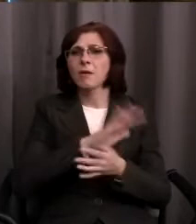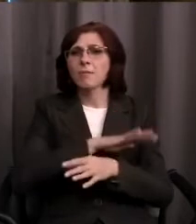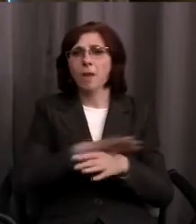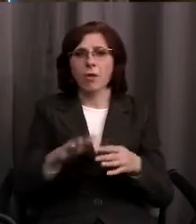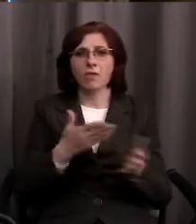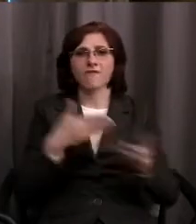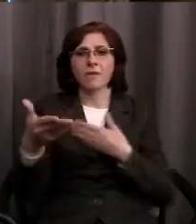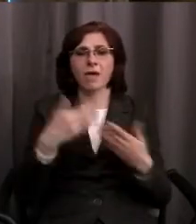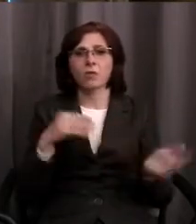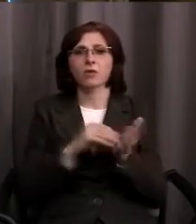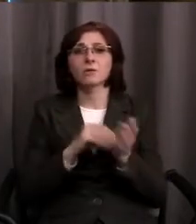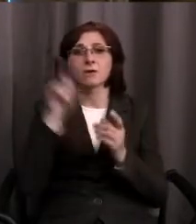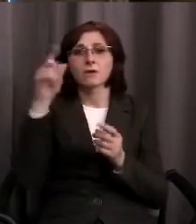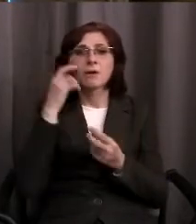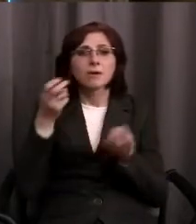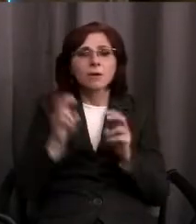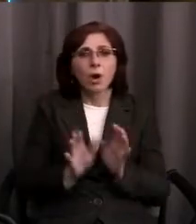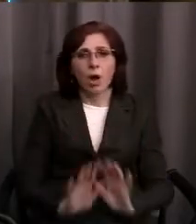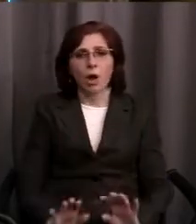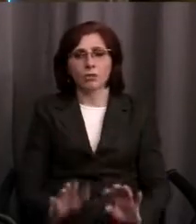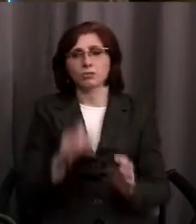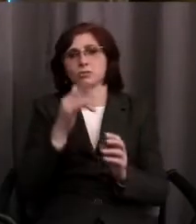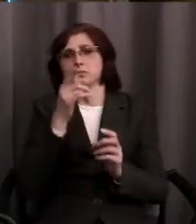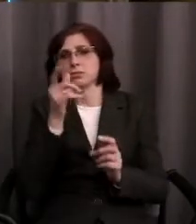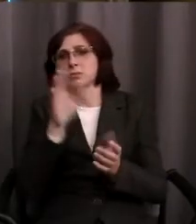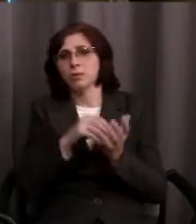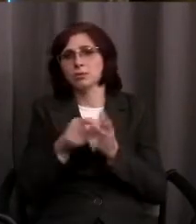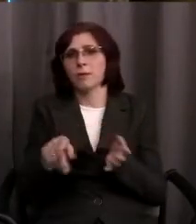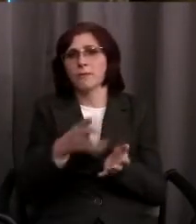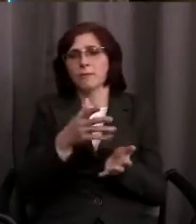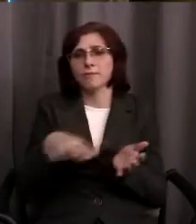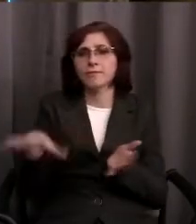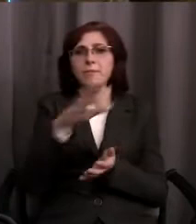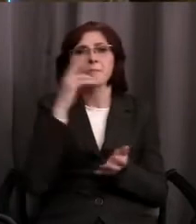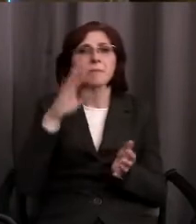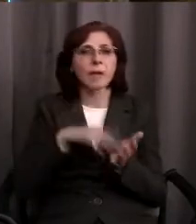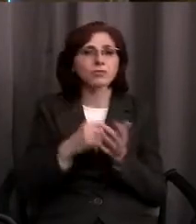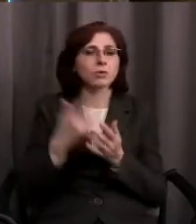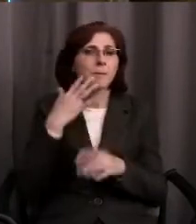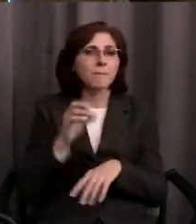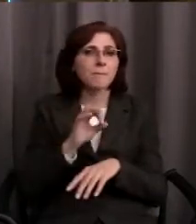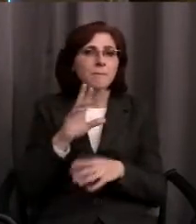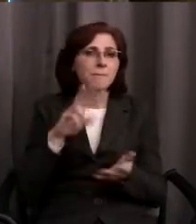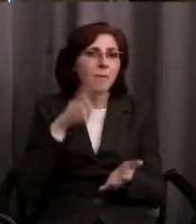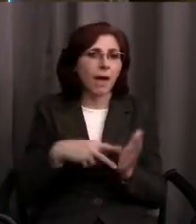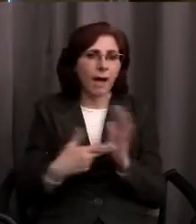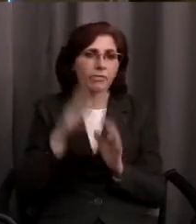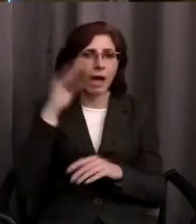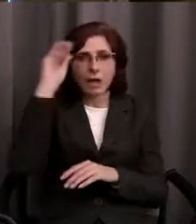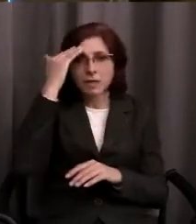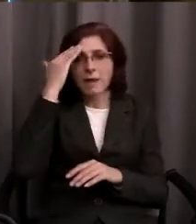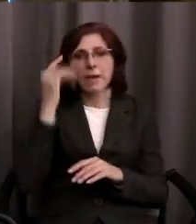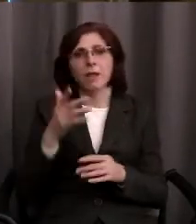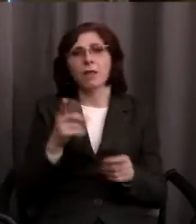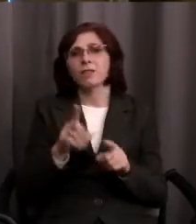doświadczeń. To tam rodziły się pomysły, jeśli chodzi również i o polski, o plan alzheimerowski. To